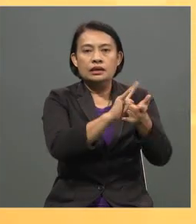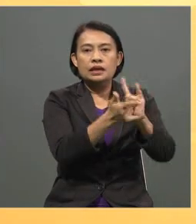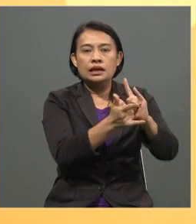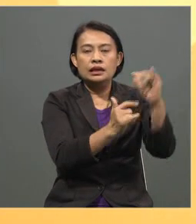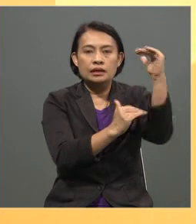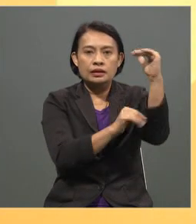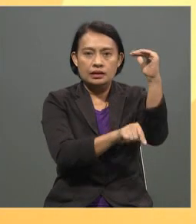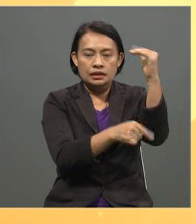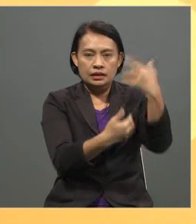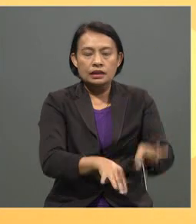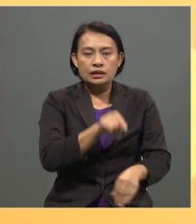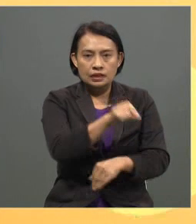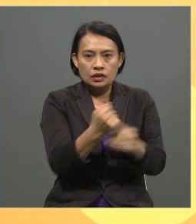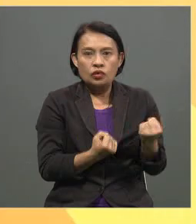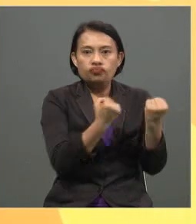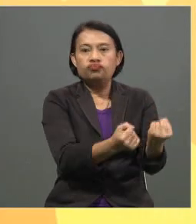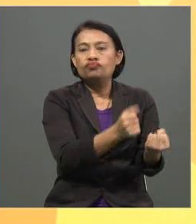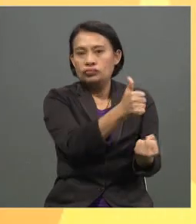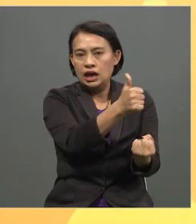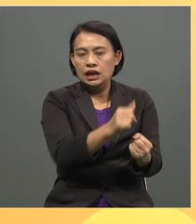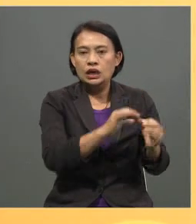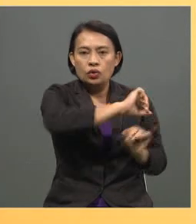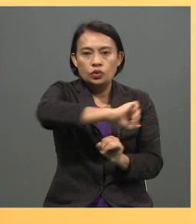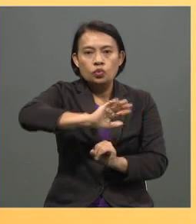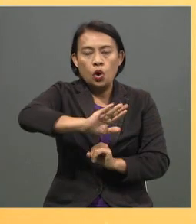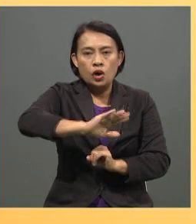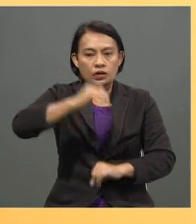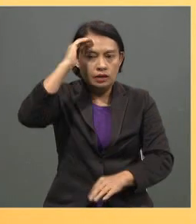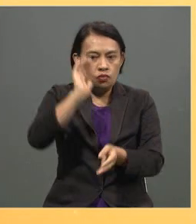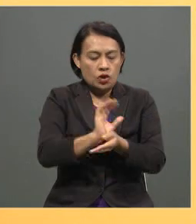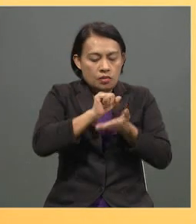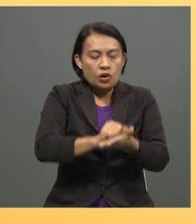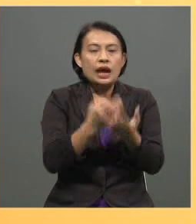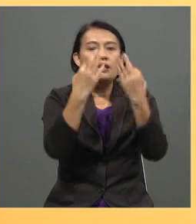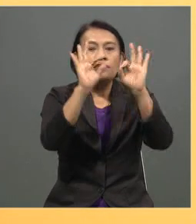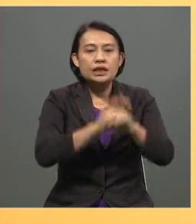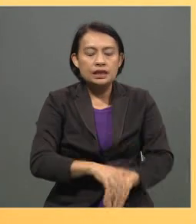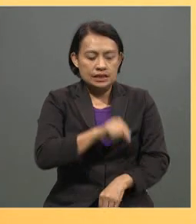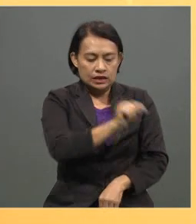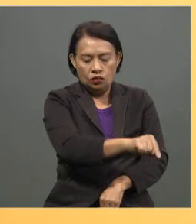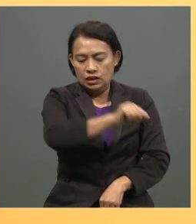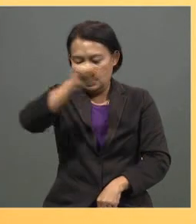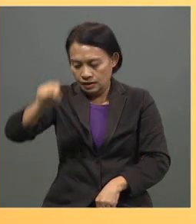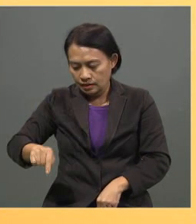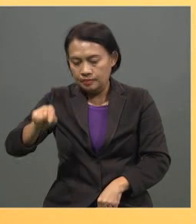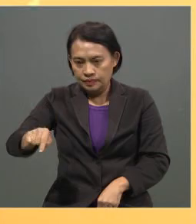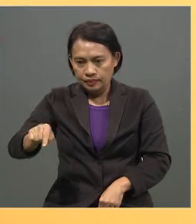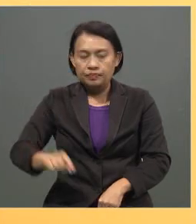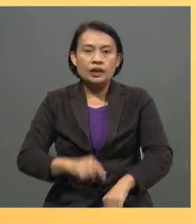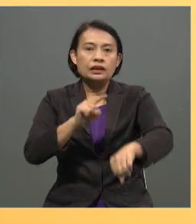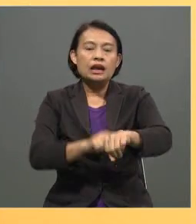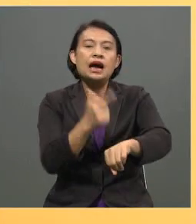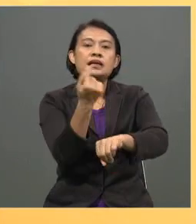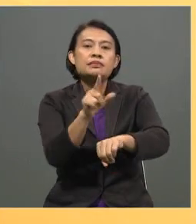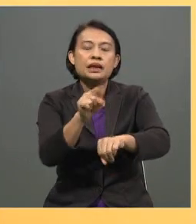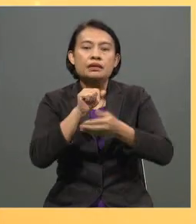ปิ่นเกล้าแล้วก็จะมีรถตู้ให้บริการของตำรวจที่บอกรับส่งฟรีนะครับระหว่างห้างเซ็นทรัลปิ่นเกลกับสพานพระราม 8เริ่มตั้งแต่ 11:00